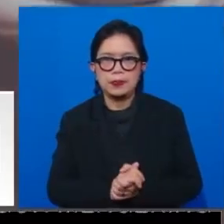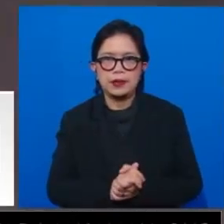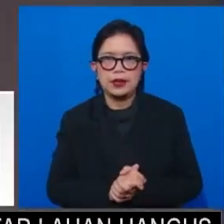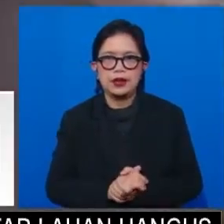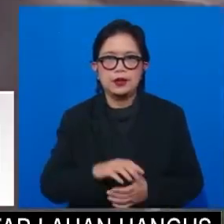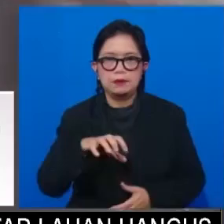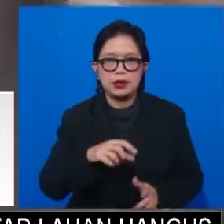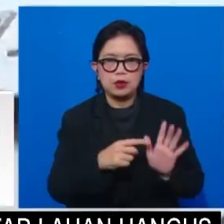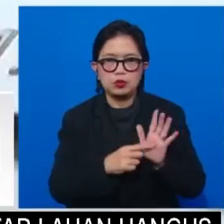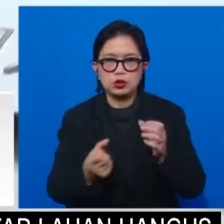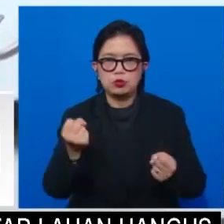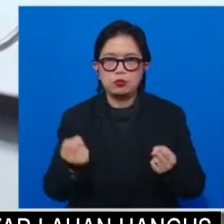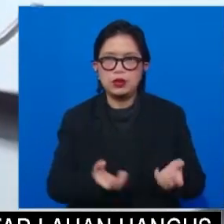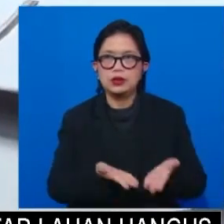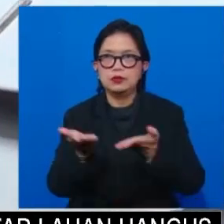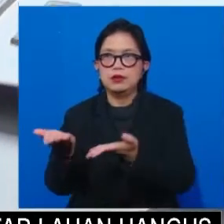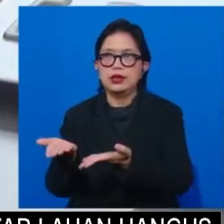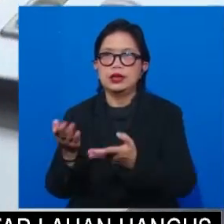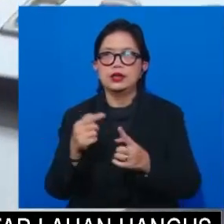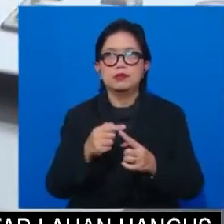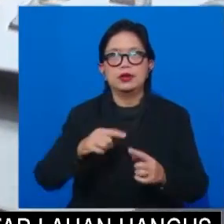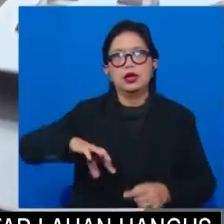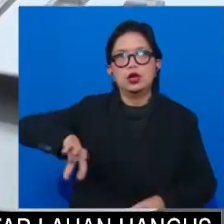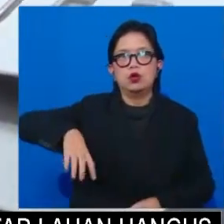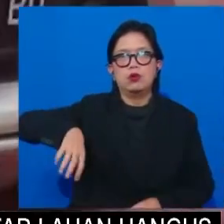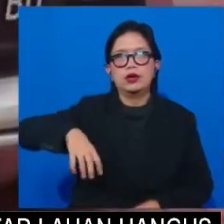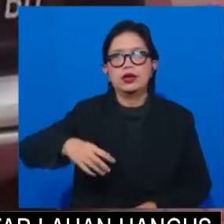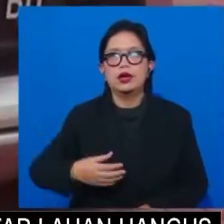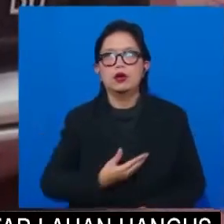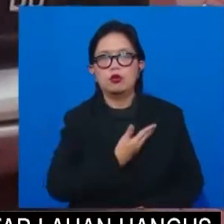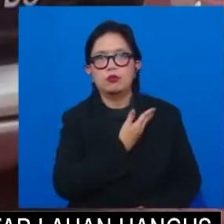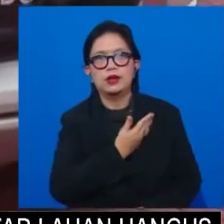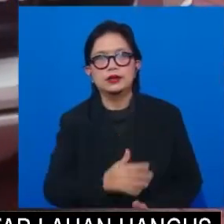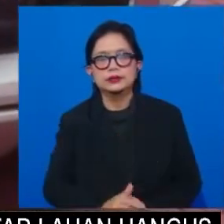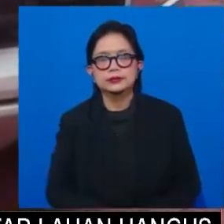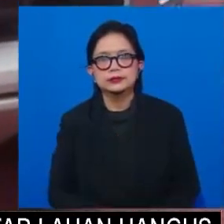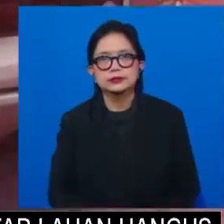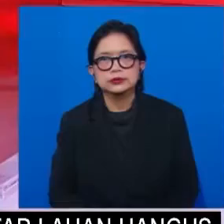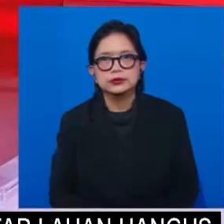keluarga korban. Tim Liputan, CNN Indonesia.